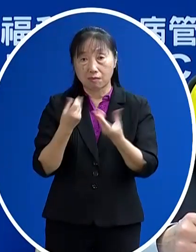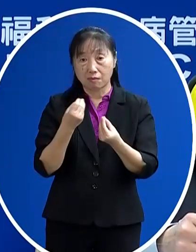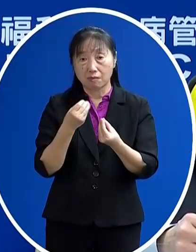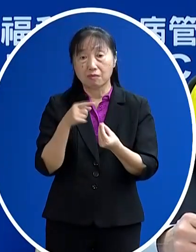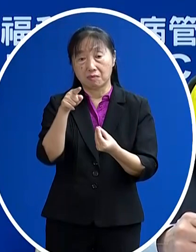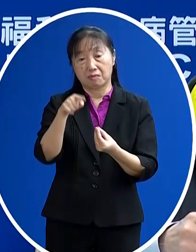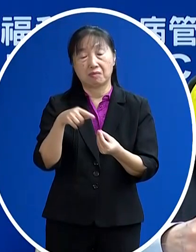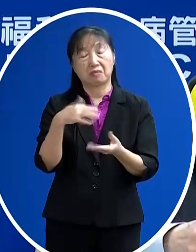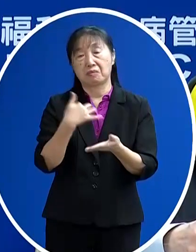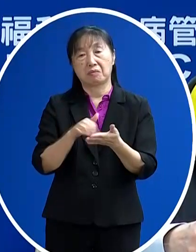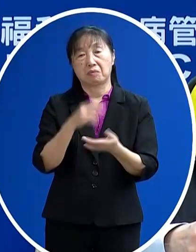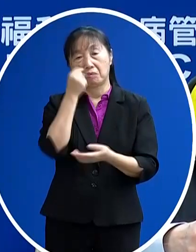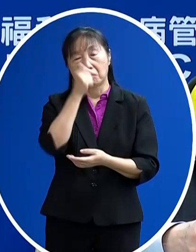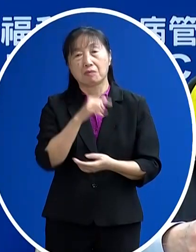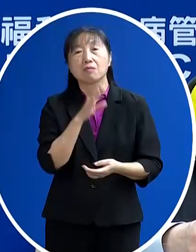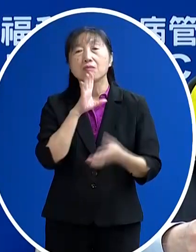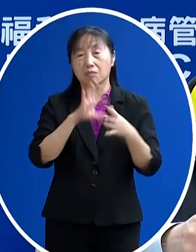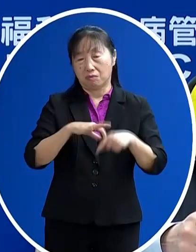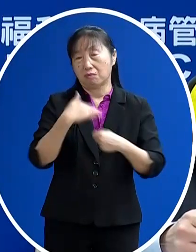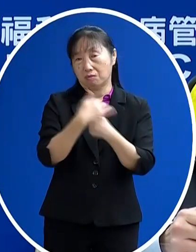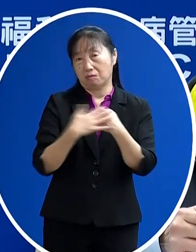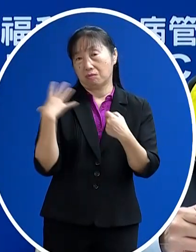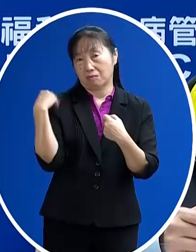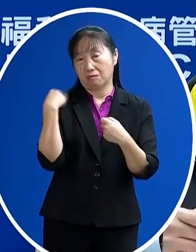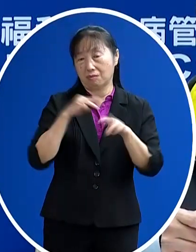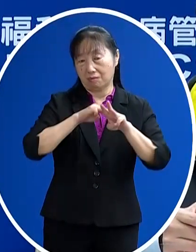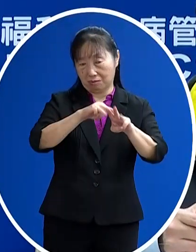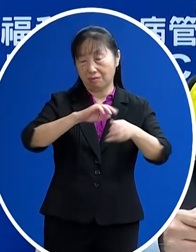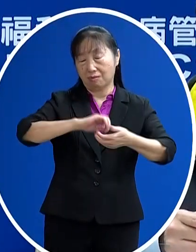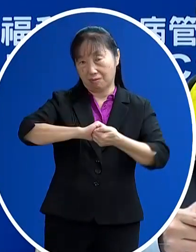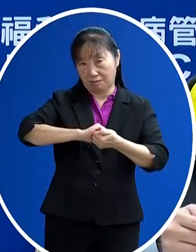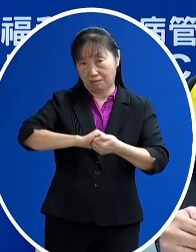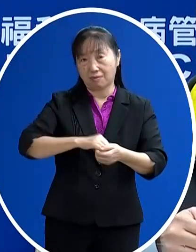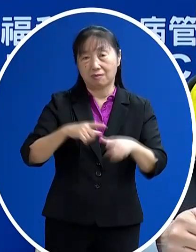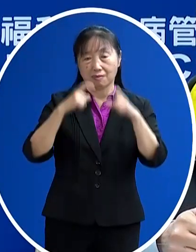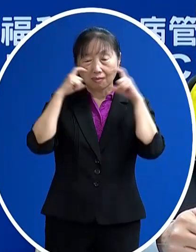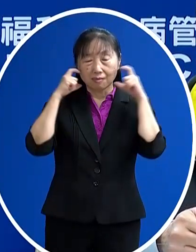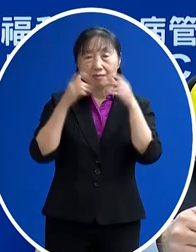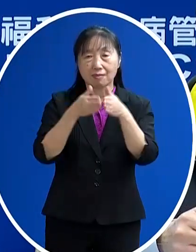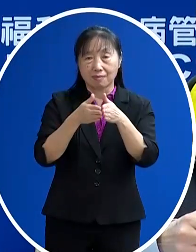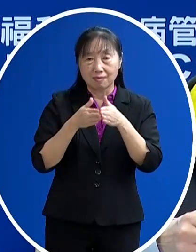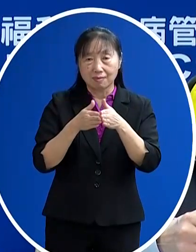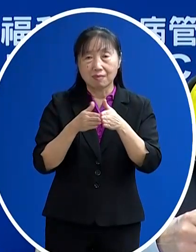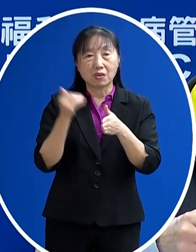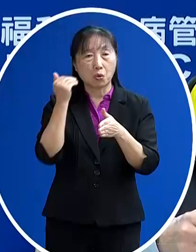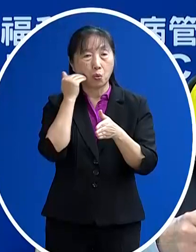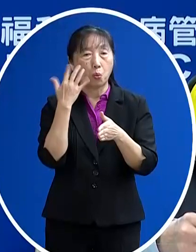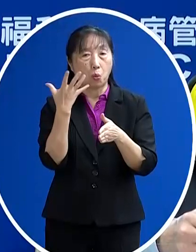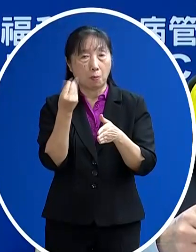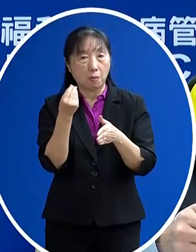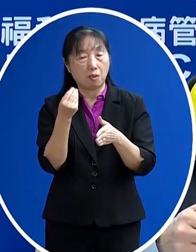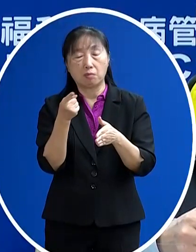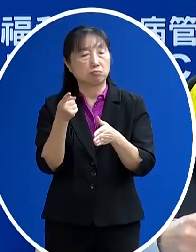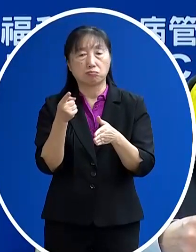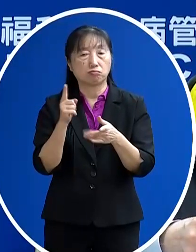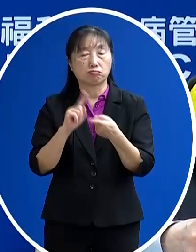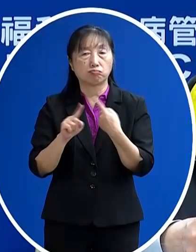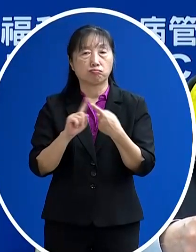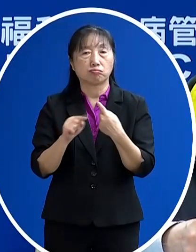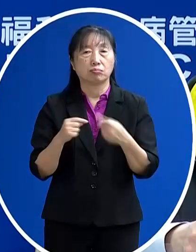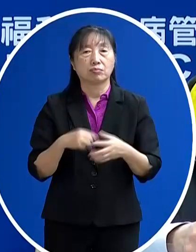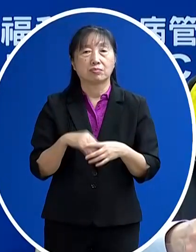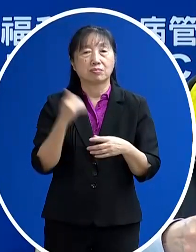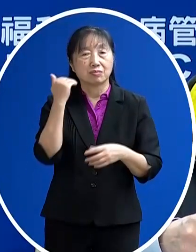外，基本上还是维持外出全程戴口罩，没有戴口罩是例外。不过等于是